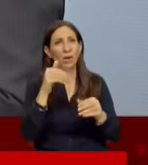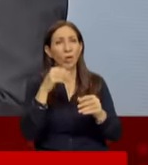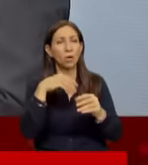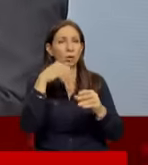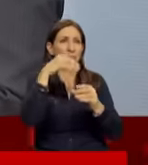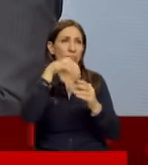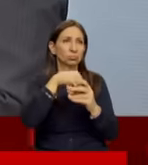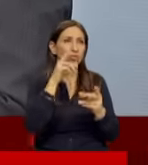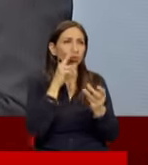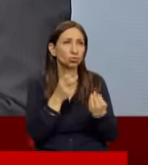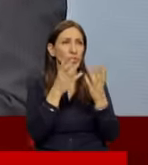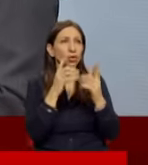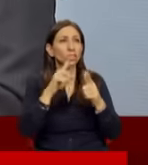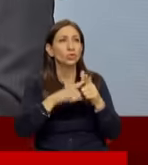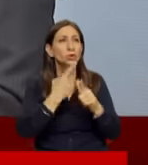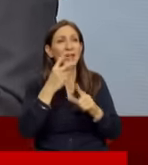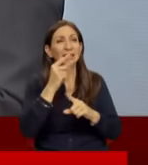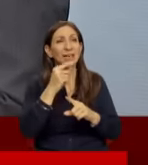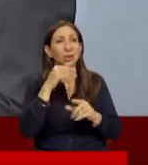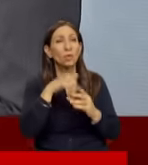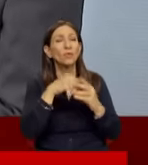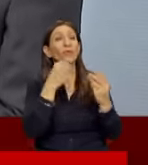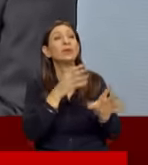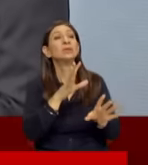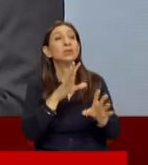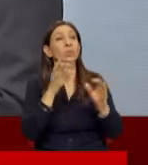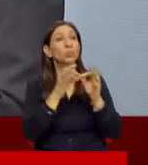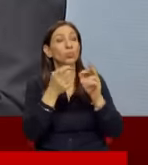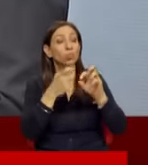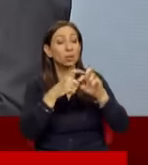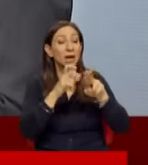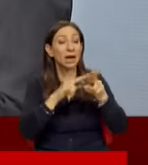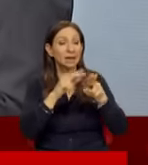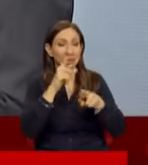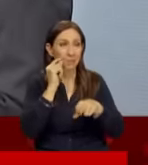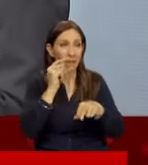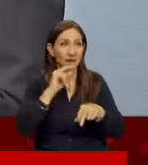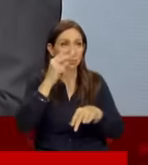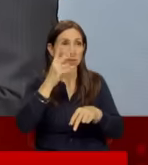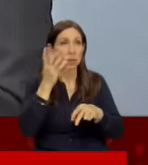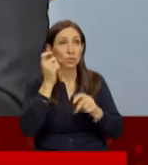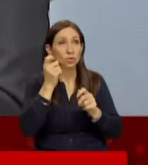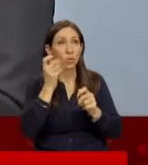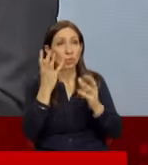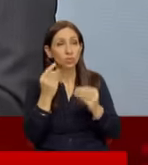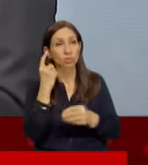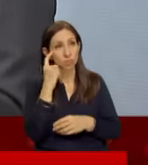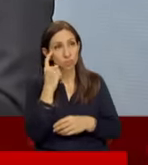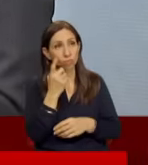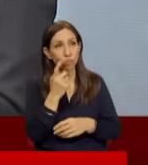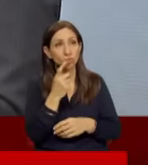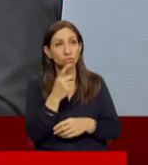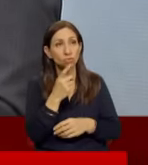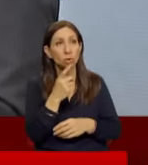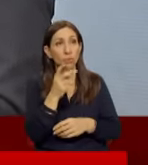ekleyince sonuç ortaya çıkıyor. Yani Jülde İskenderoğlu'na verilmeyen oylar Burak Kunt'a gitmiş. Herhalde Burak Kunt'un daha da zorlayıcı olacağı düşünülmüş Muharrem